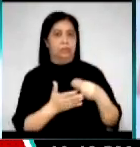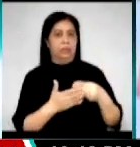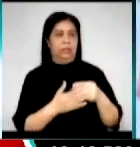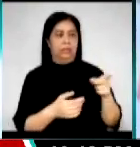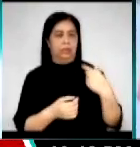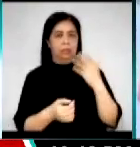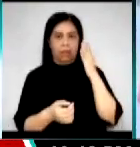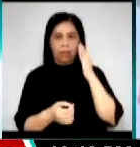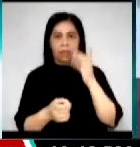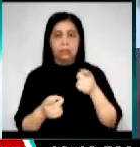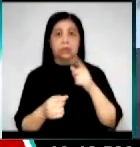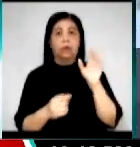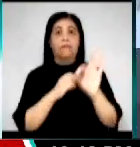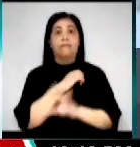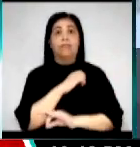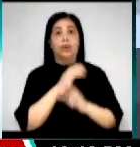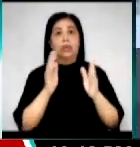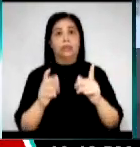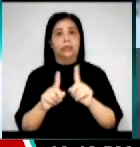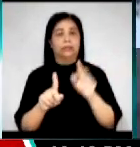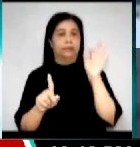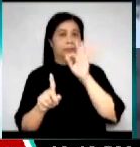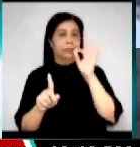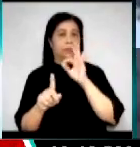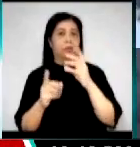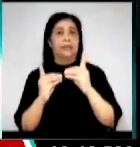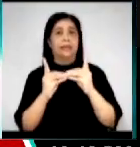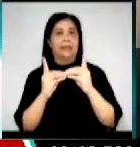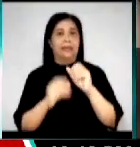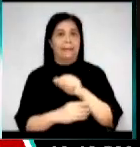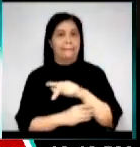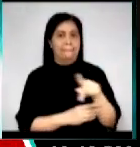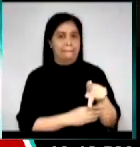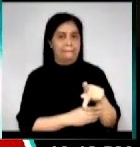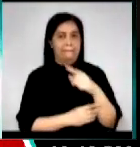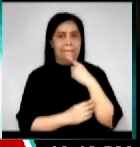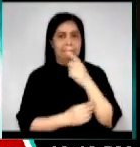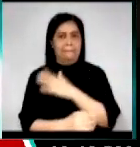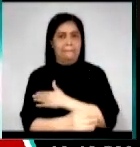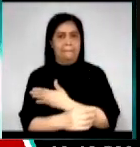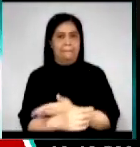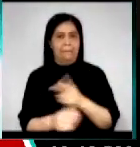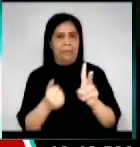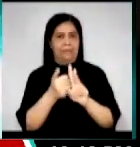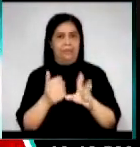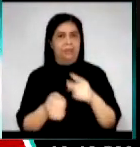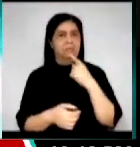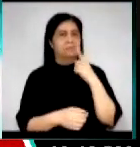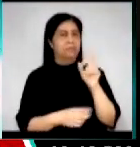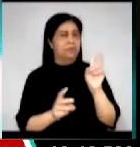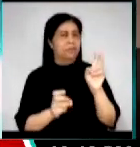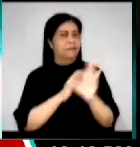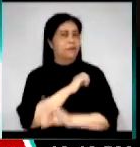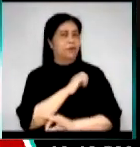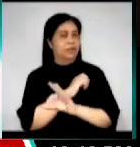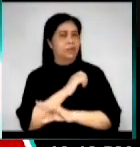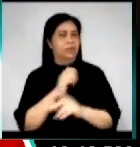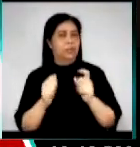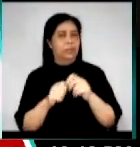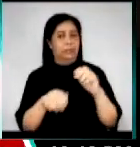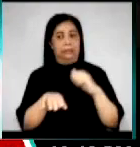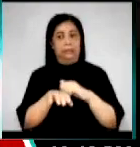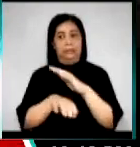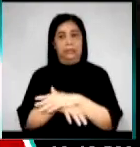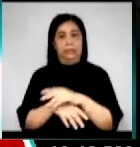nagpakilalang foreigner sa isang Pinay sa dating app. Ayon sa anak ng biktima, nagsabi ang umano'y foreigner na nagpadala siya ng package